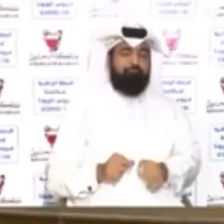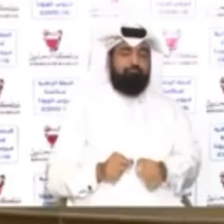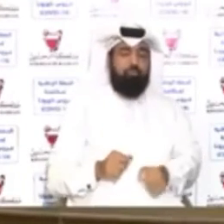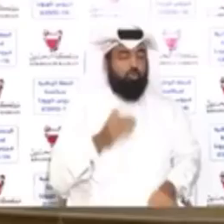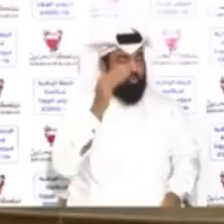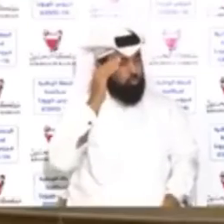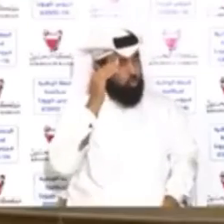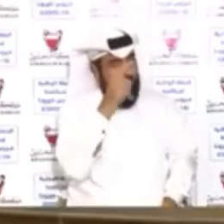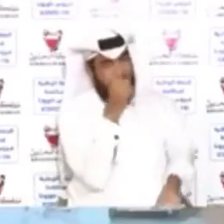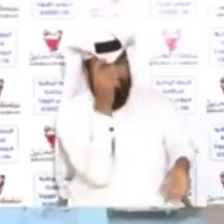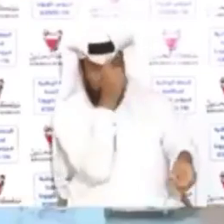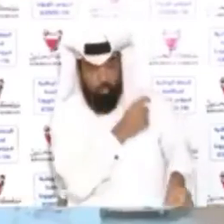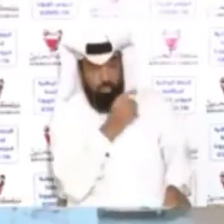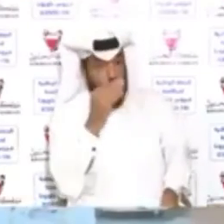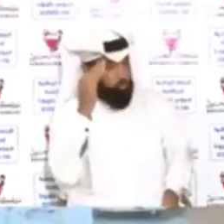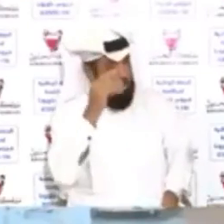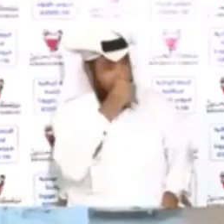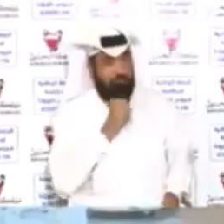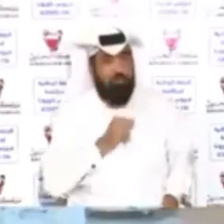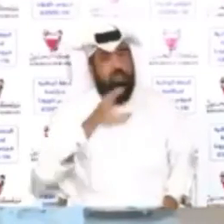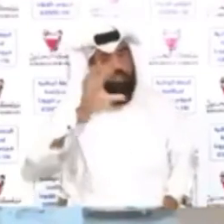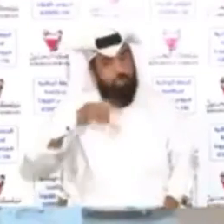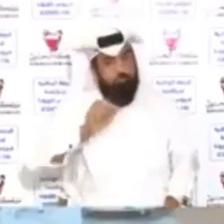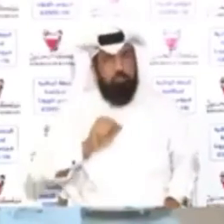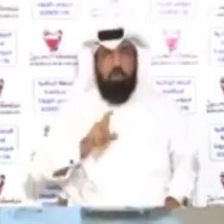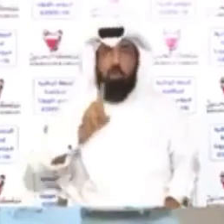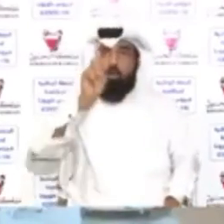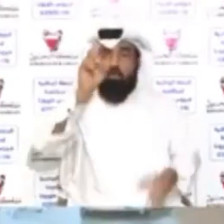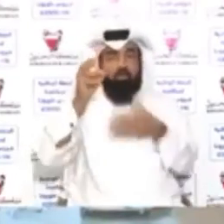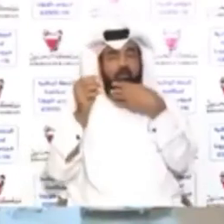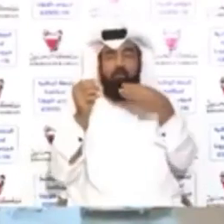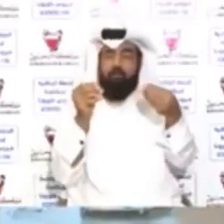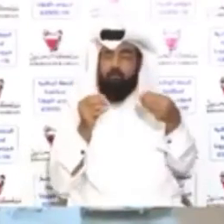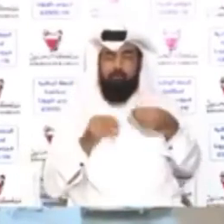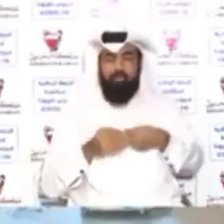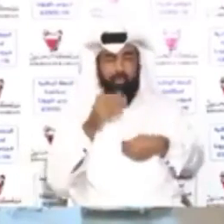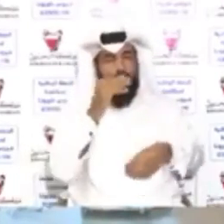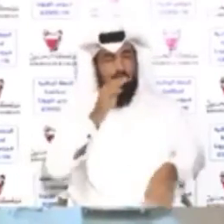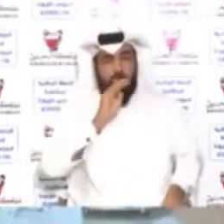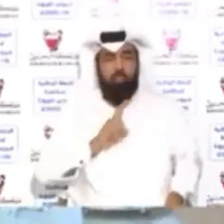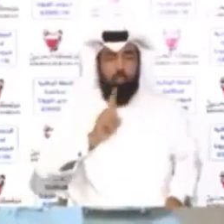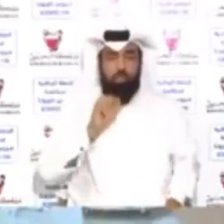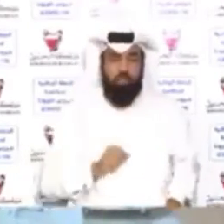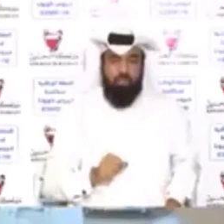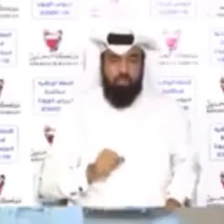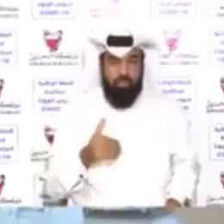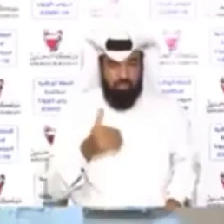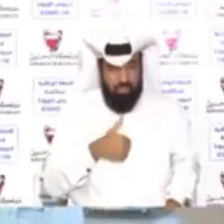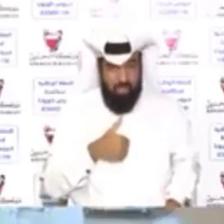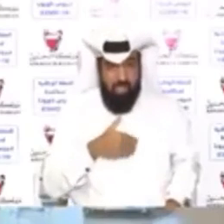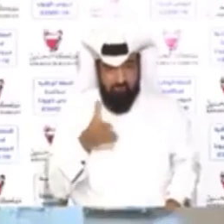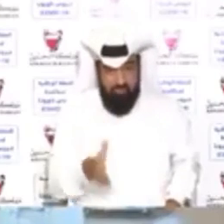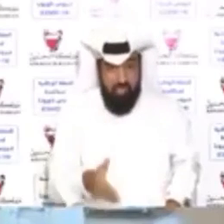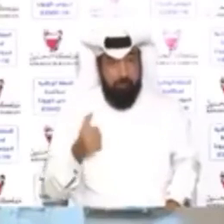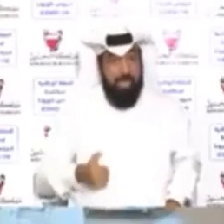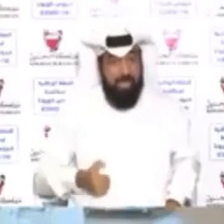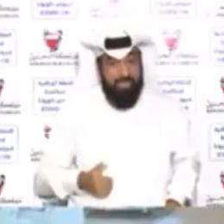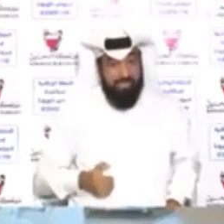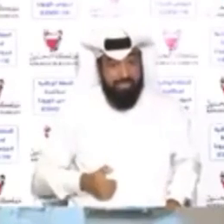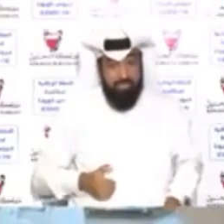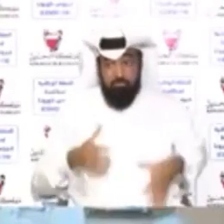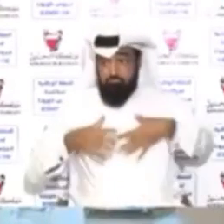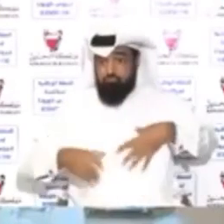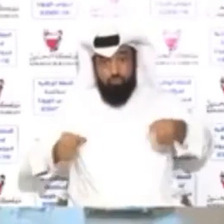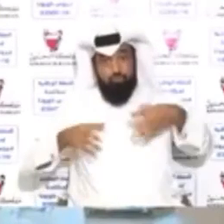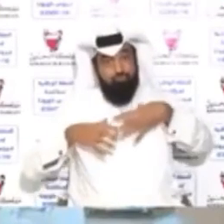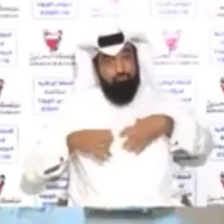المهم. نعم فضل الله سبحانه وتعالى نسبة المتعافين في البحرين يعني تقدر بنسبة 61%، اللي هي